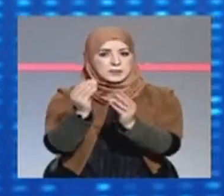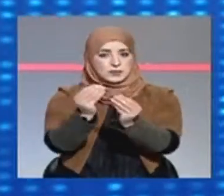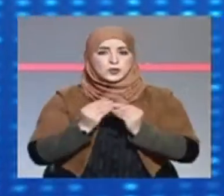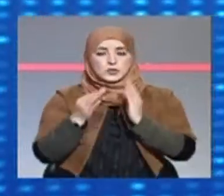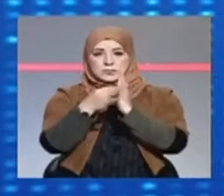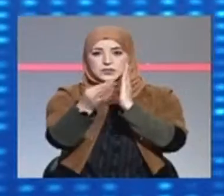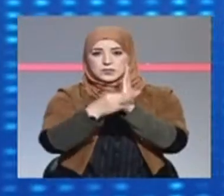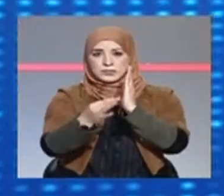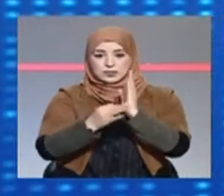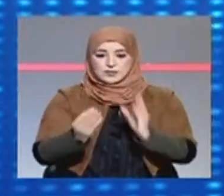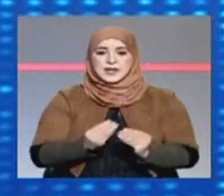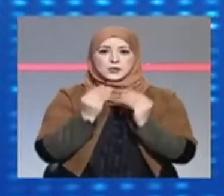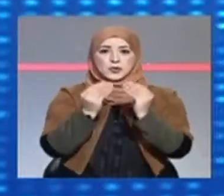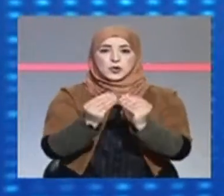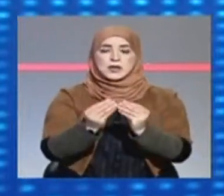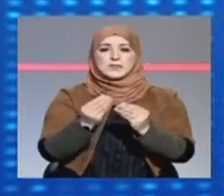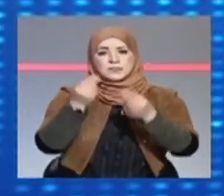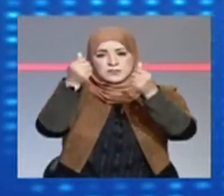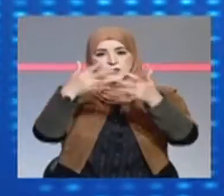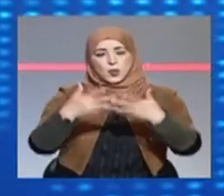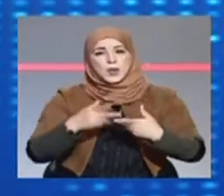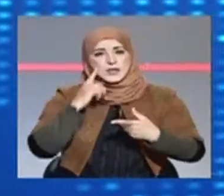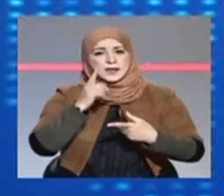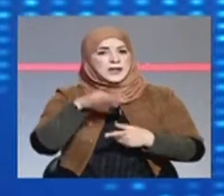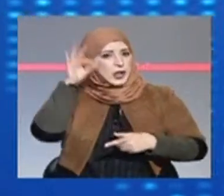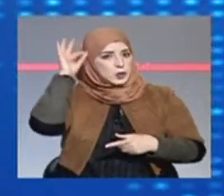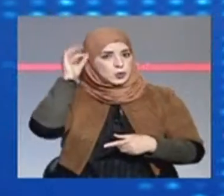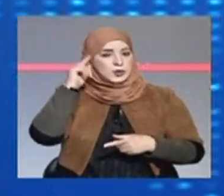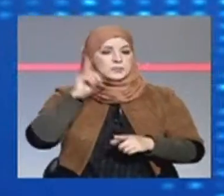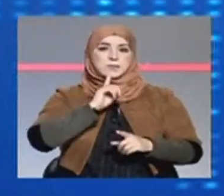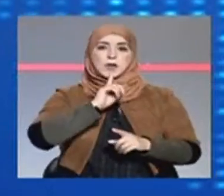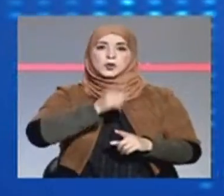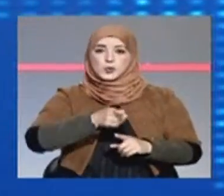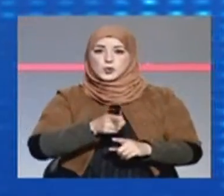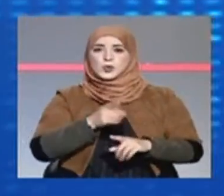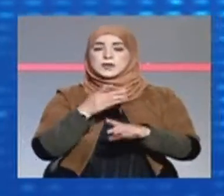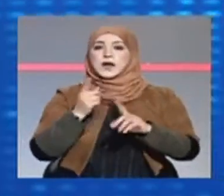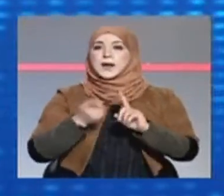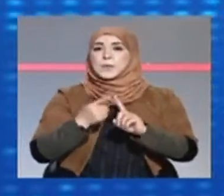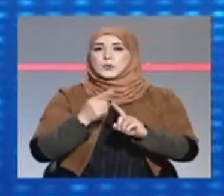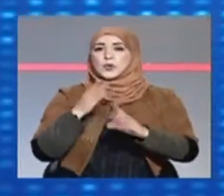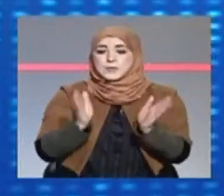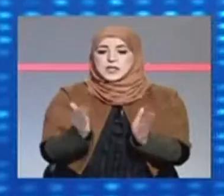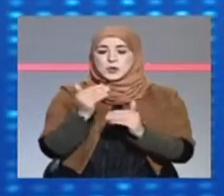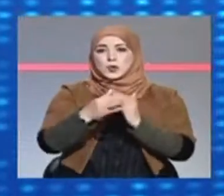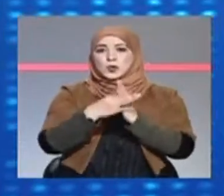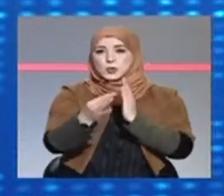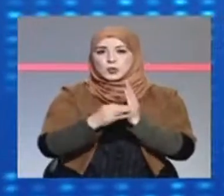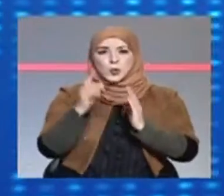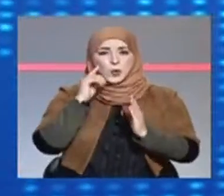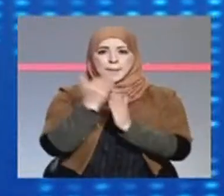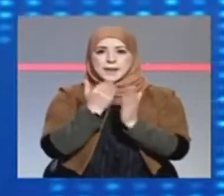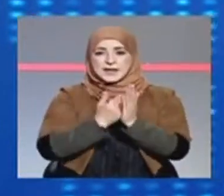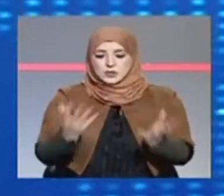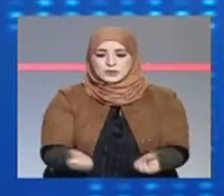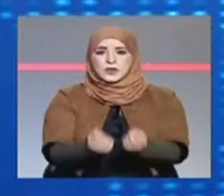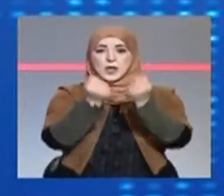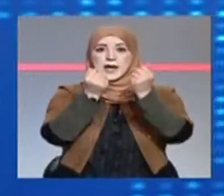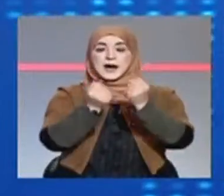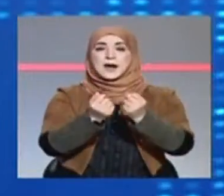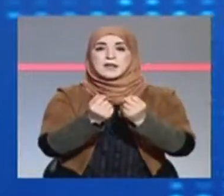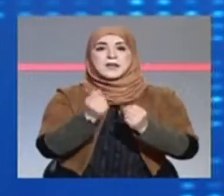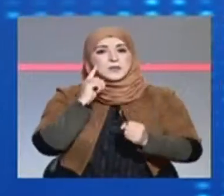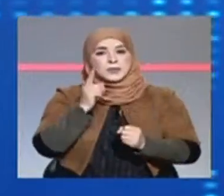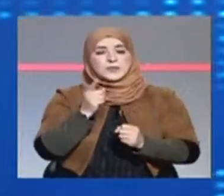قياسي في الموازنه العامه وسط شروط مسبقه من الصندوق وبرنامج انقاذ الاقتصاديين تصفه الحكومه